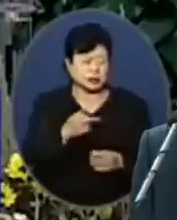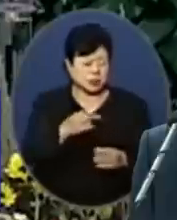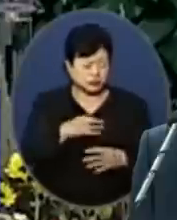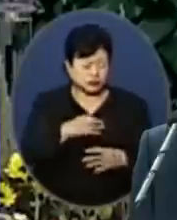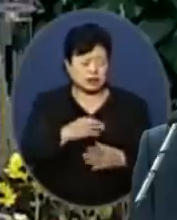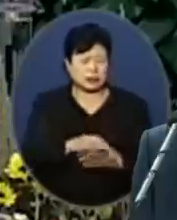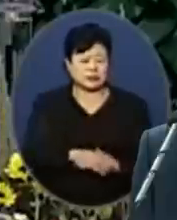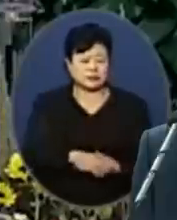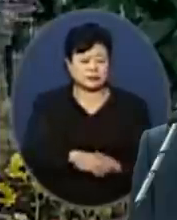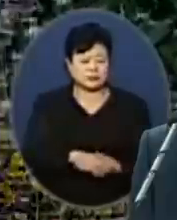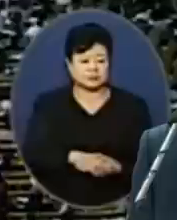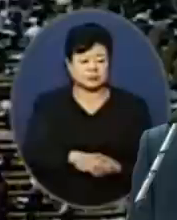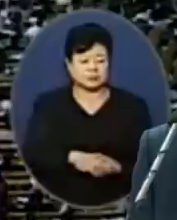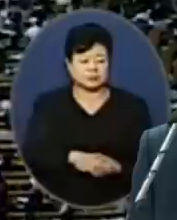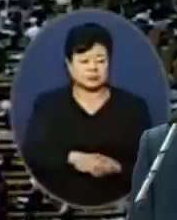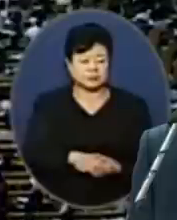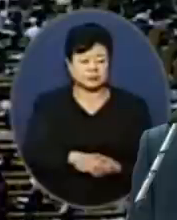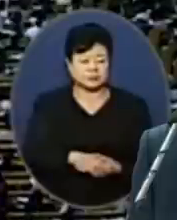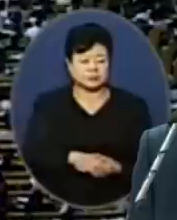두려워하더라.